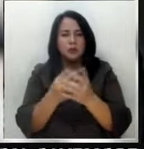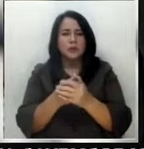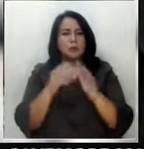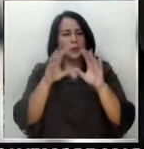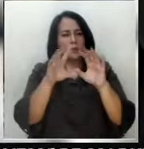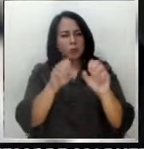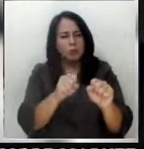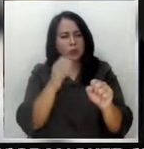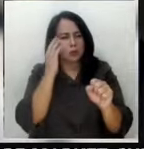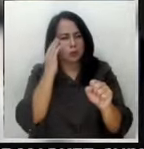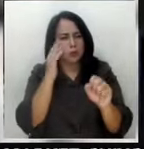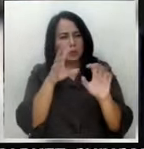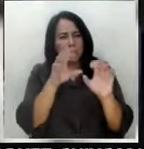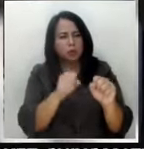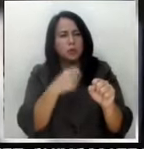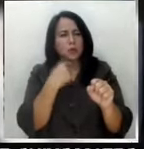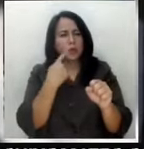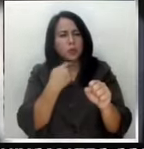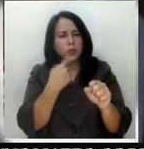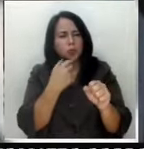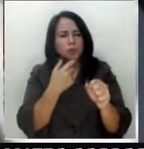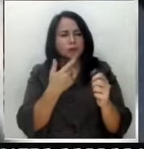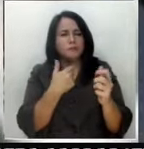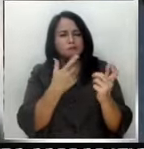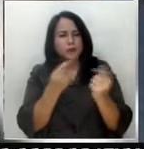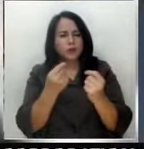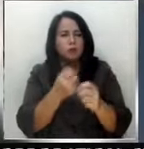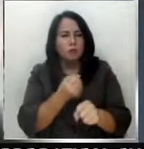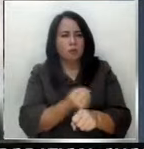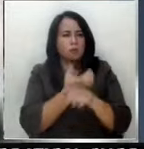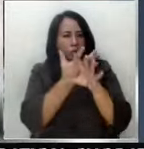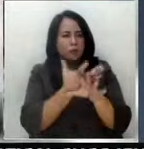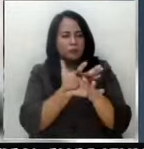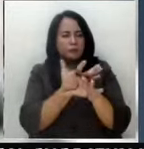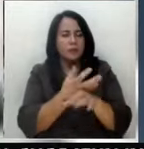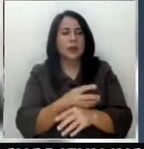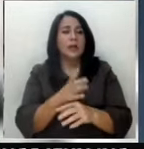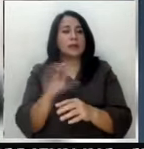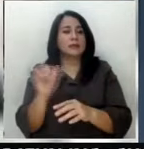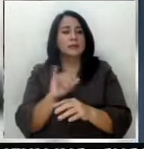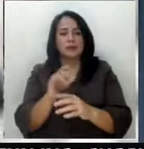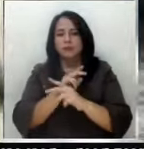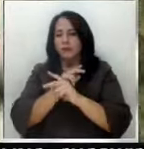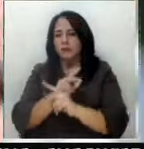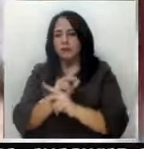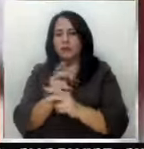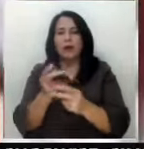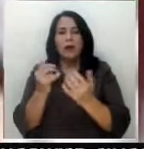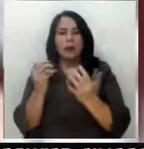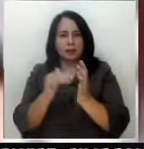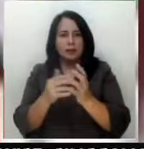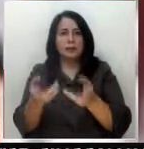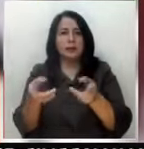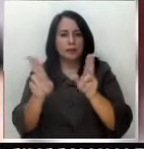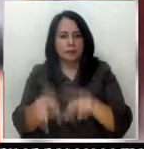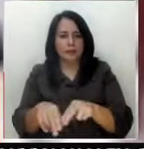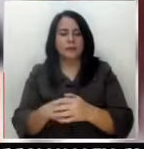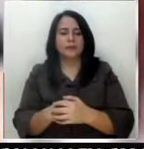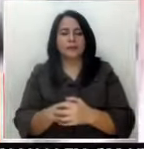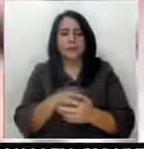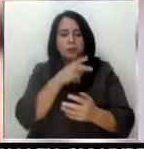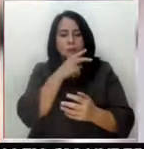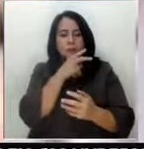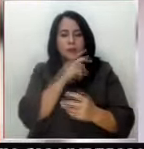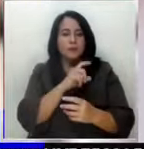bombing incident and at the same time to prevent another incident of like this. Mga suspect naman ng PNP